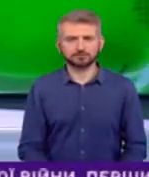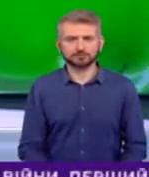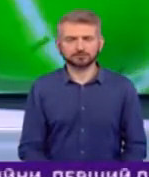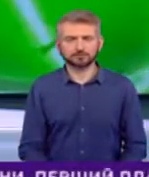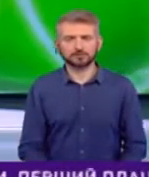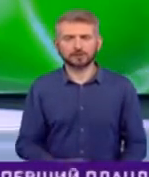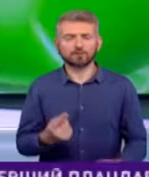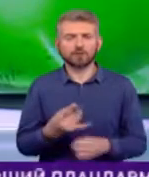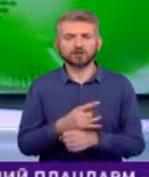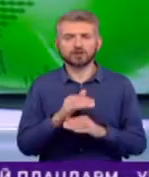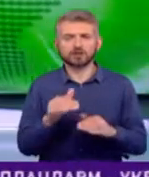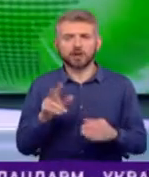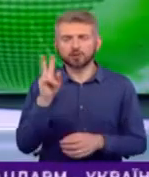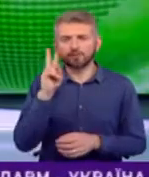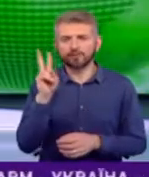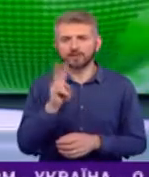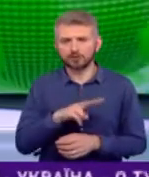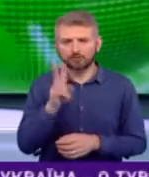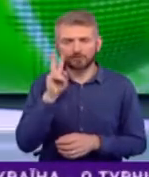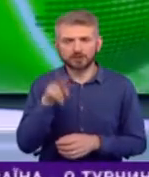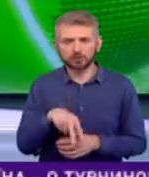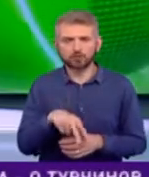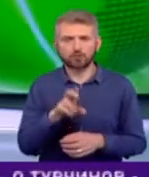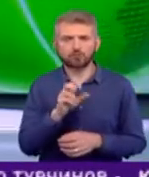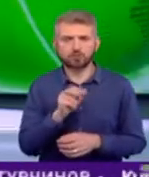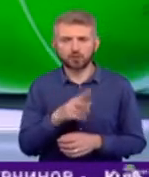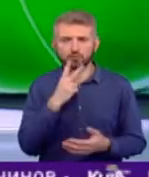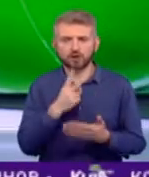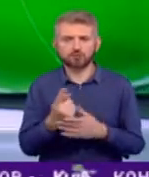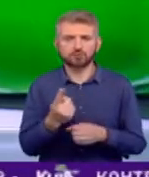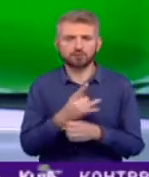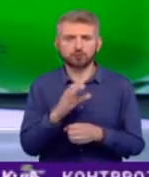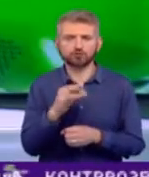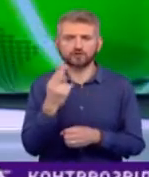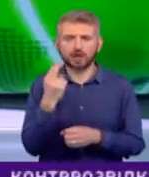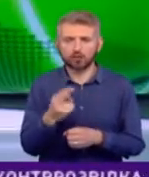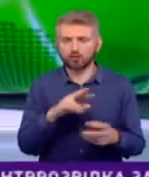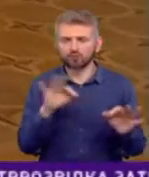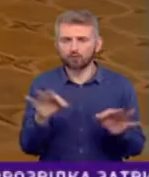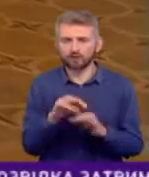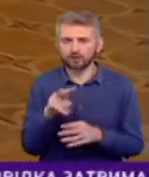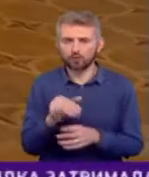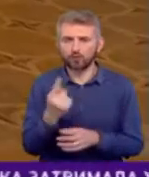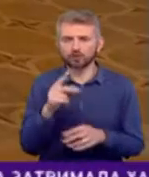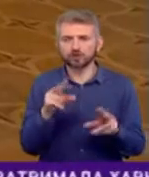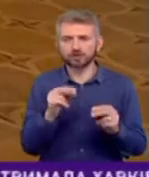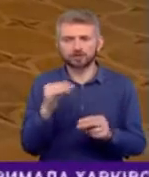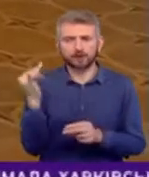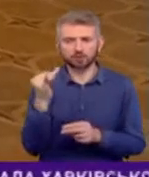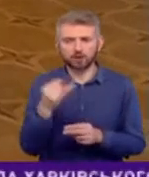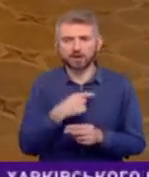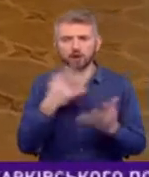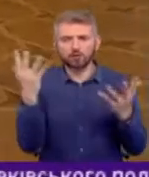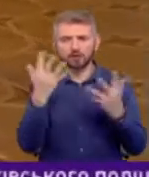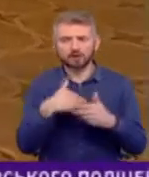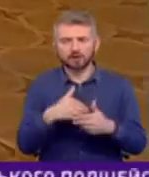Вперше на дитячому віденському балу покажуть прем'єру соціального мюзиклу «Одна щаслива історія». Це романтична історія кохання підлітків,